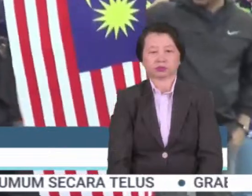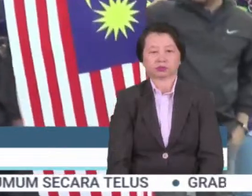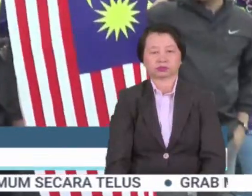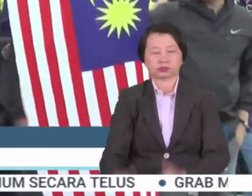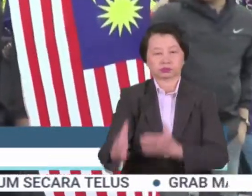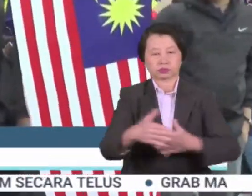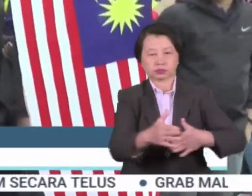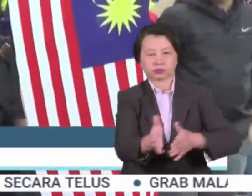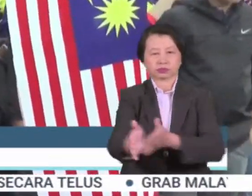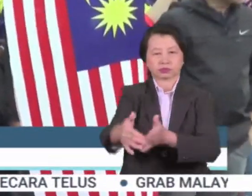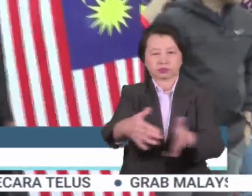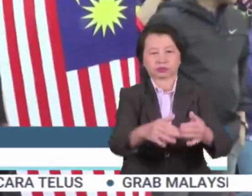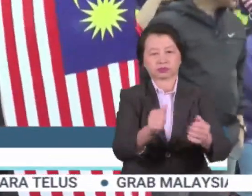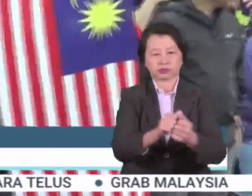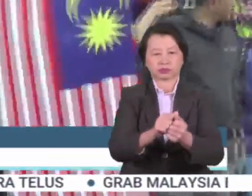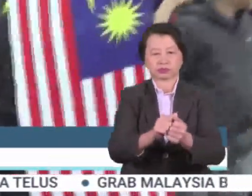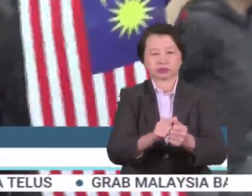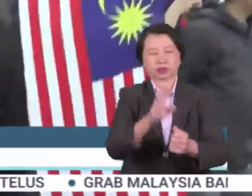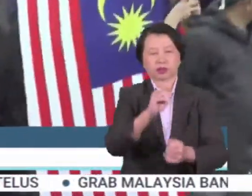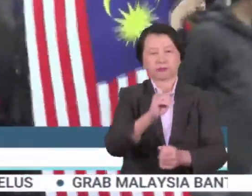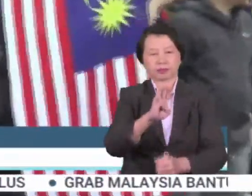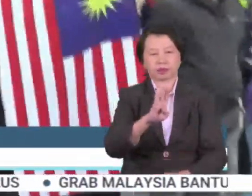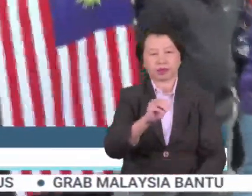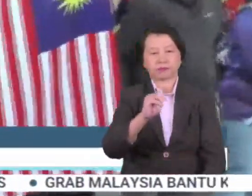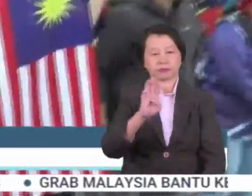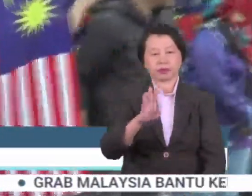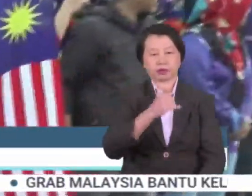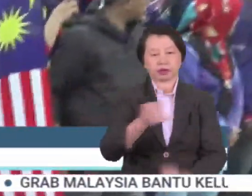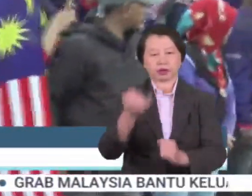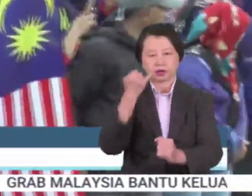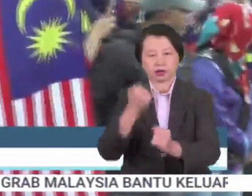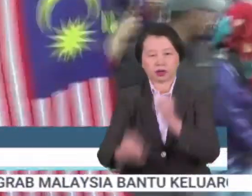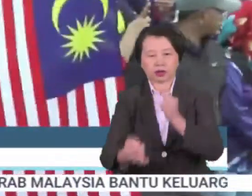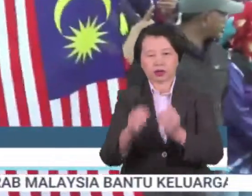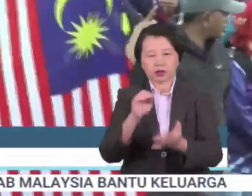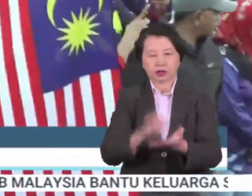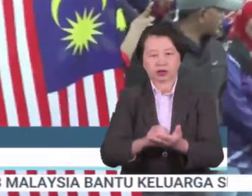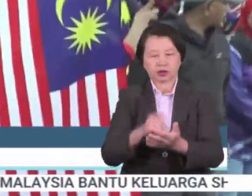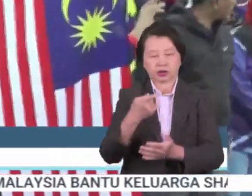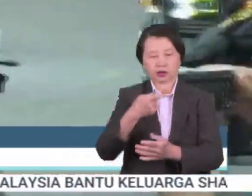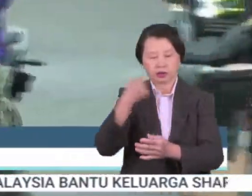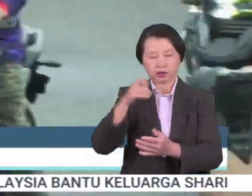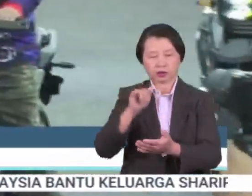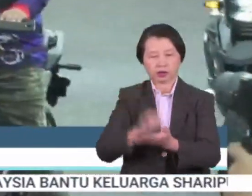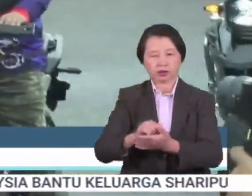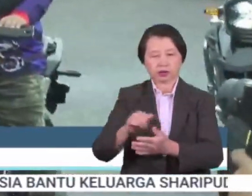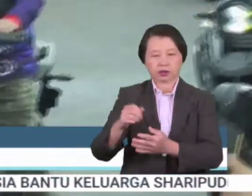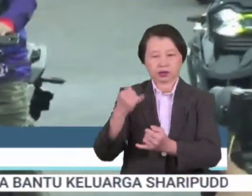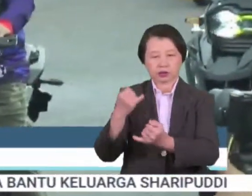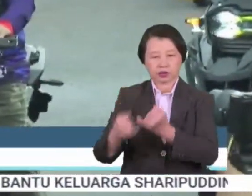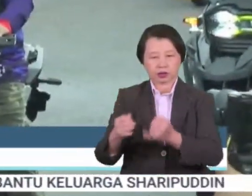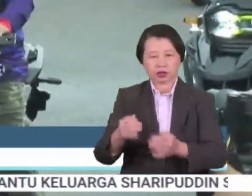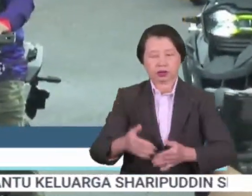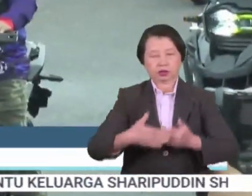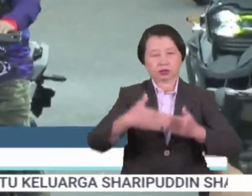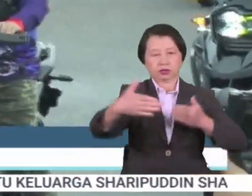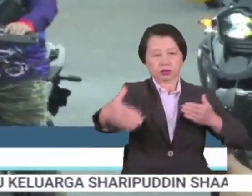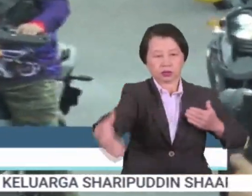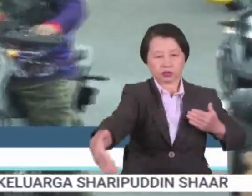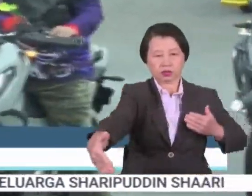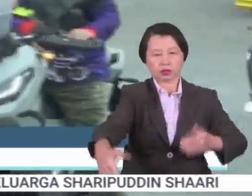konvoi bermula di dataran Bandar raya mbmb dan berakhir di Memorial perengisytiharan kemerdekaan Bandar Hilir ia meliputi jarak